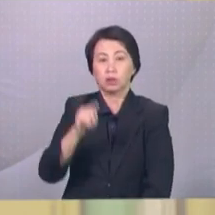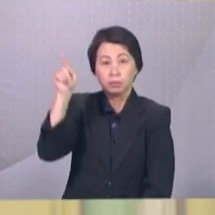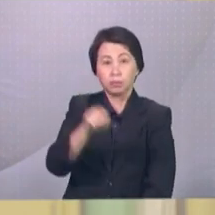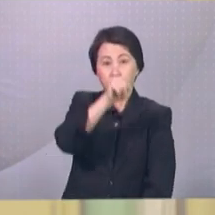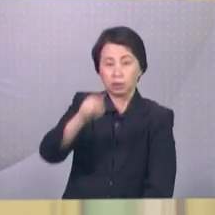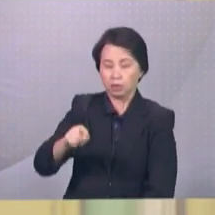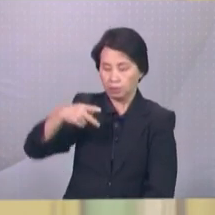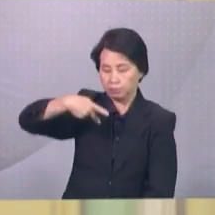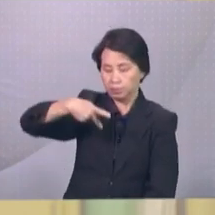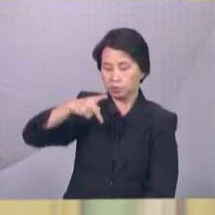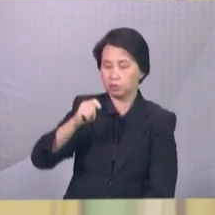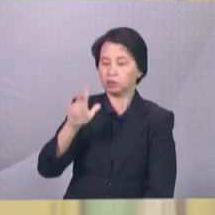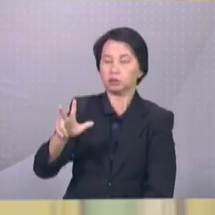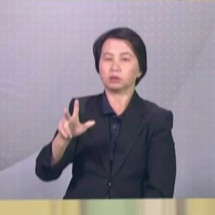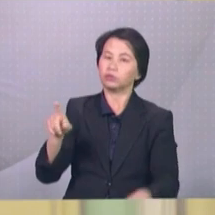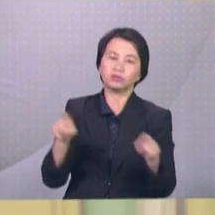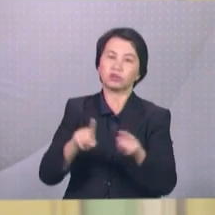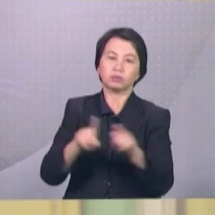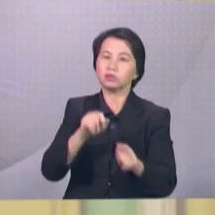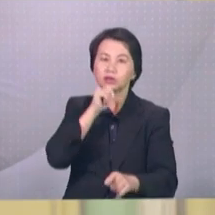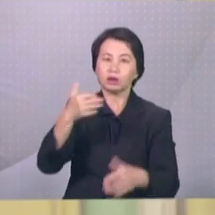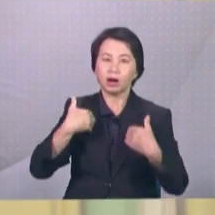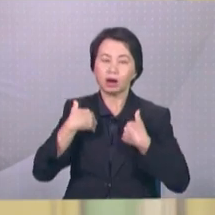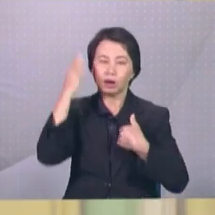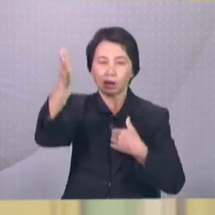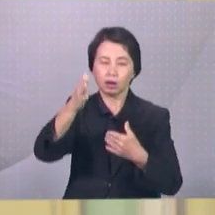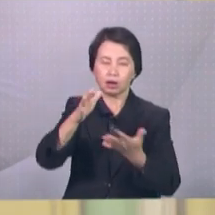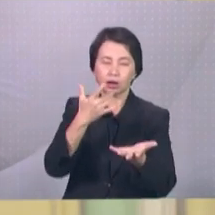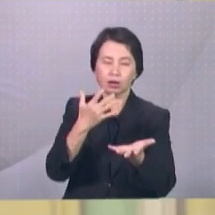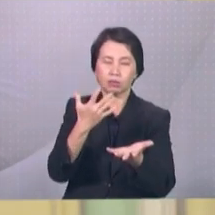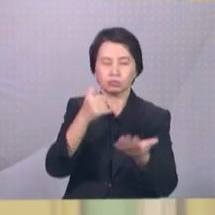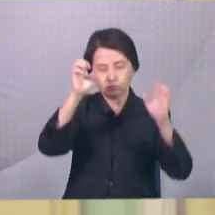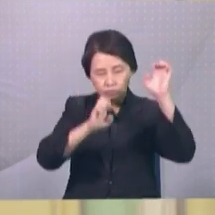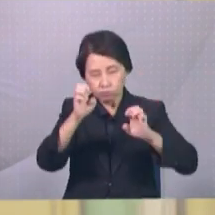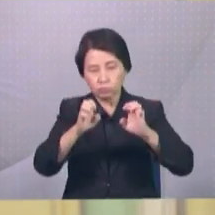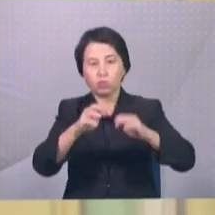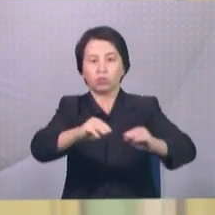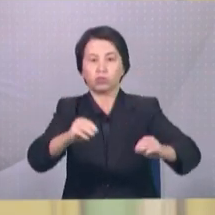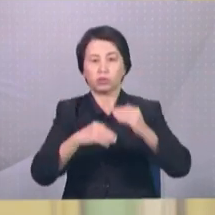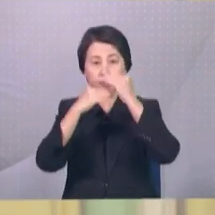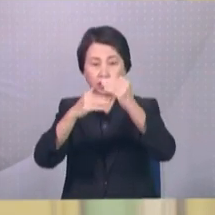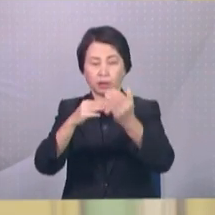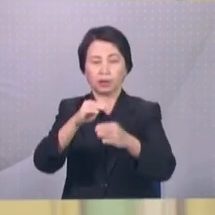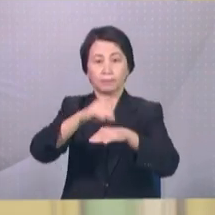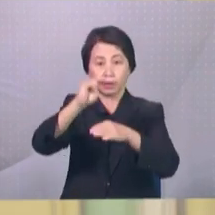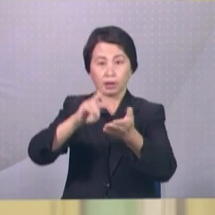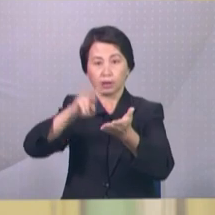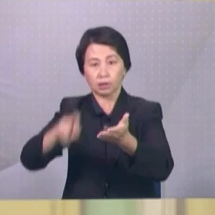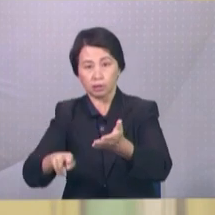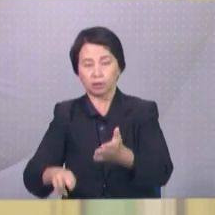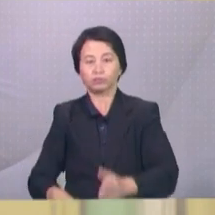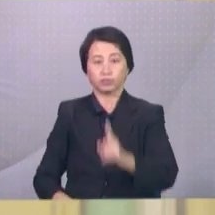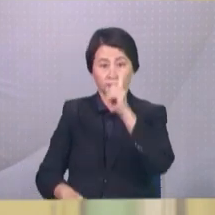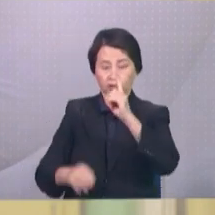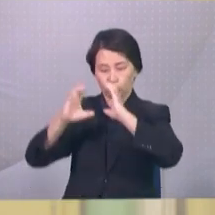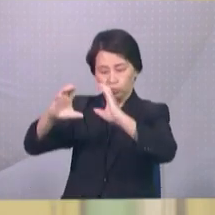Pembatalan PT3 tidak akan menjejaskan penilaian tahap penguasaan murid di peringkat menengah rendah. Satu